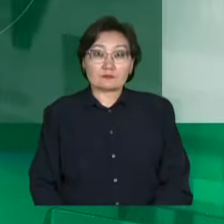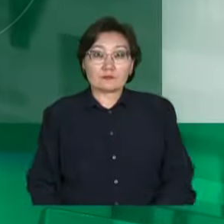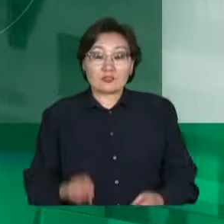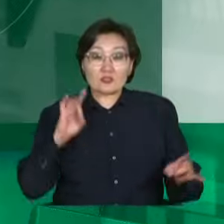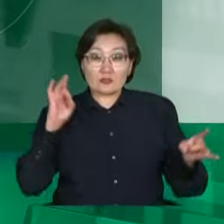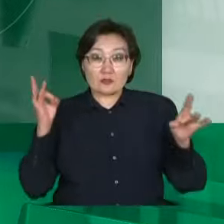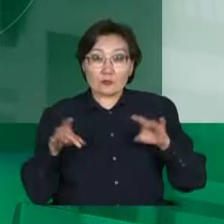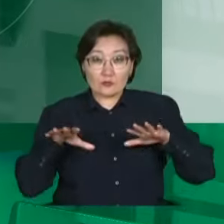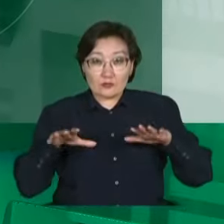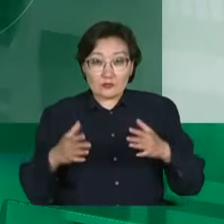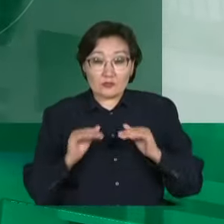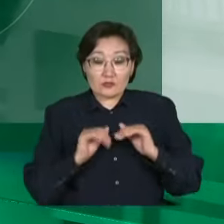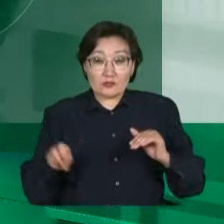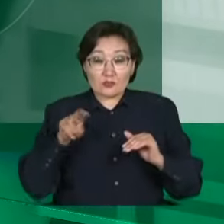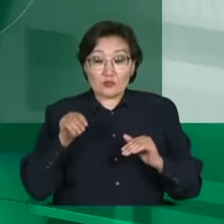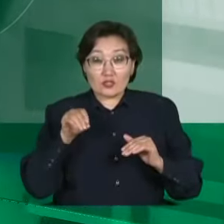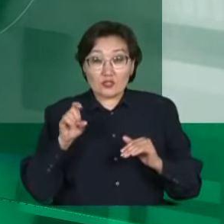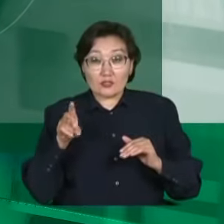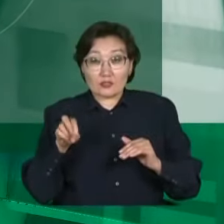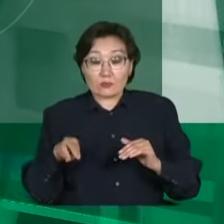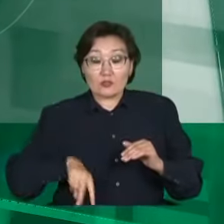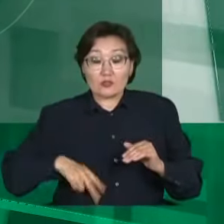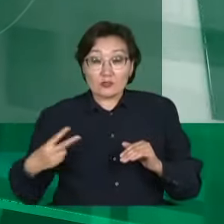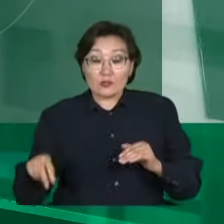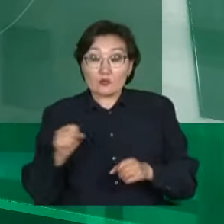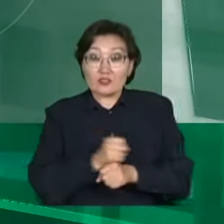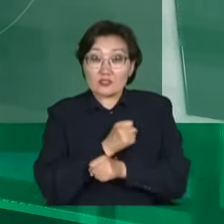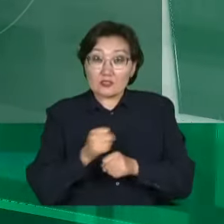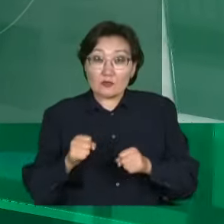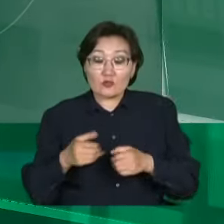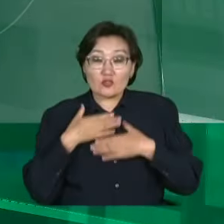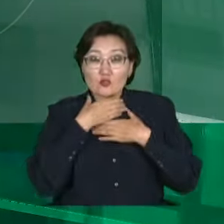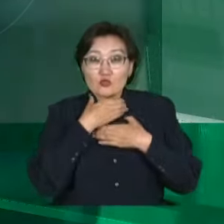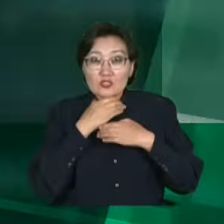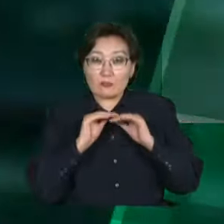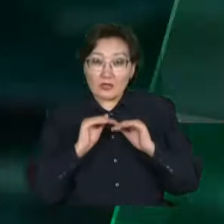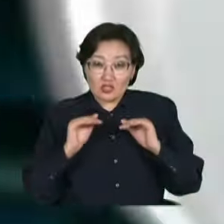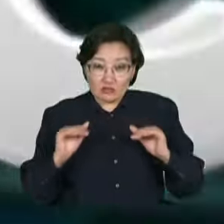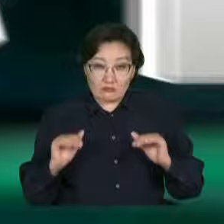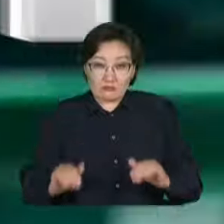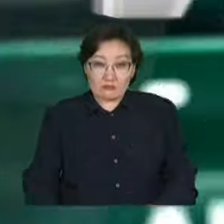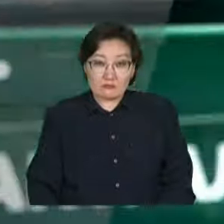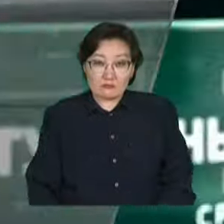Вопиющий инцидент. В детсаду Жаркента воспитатели избивали и душили малышей.